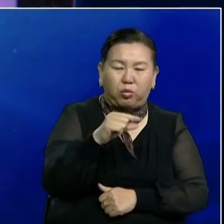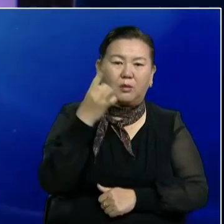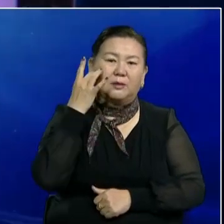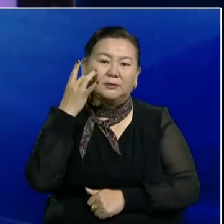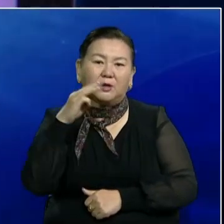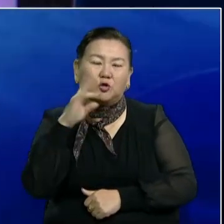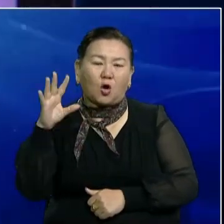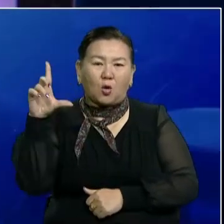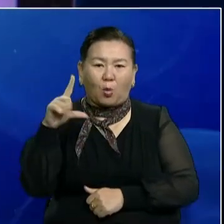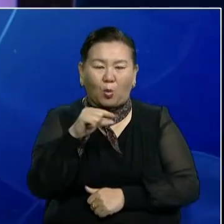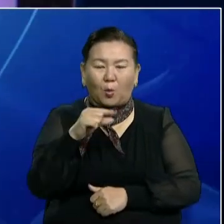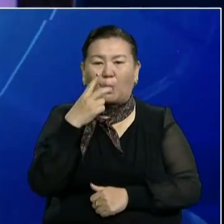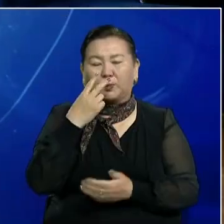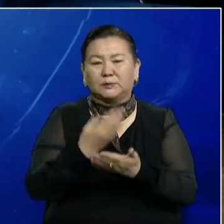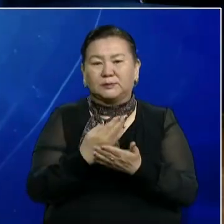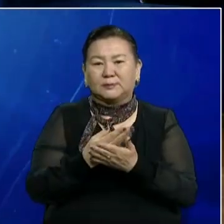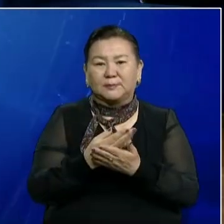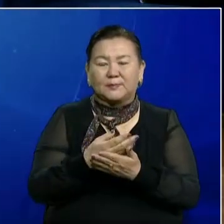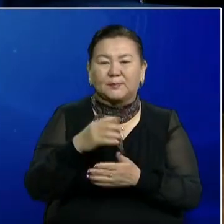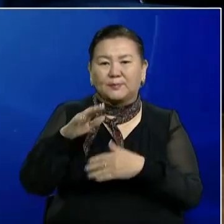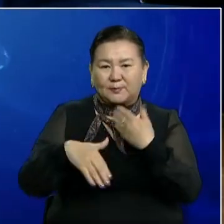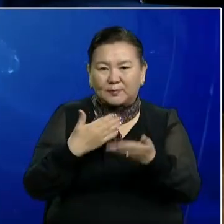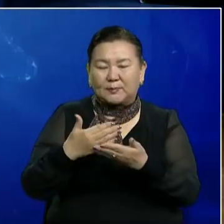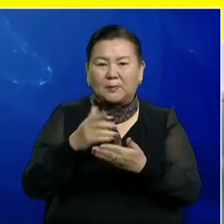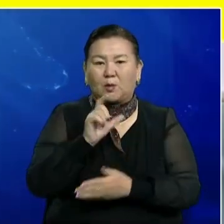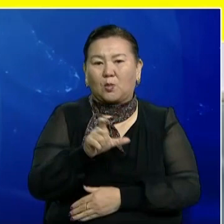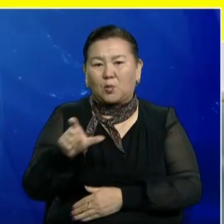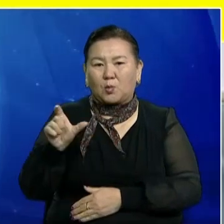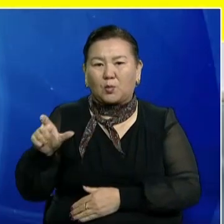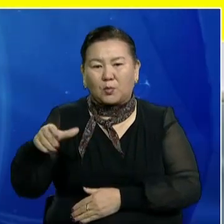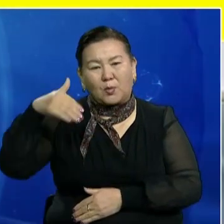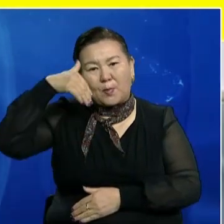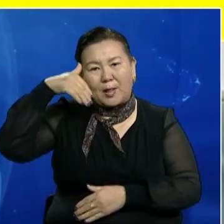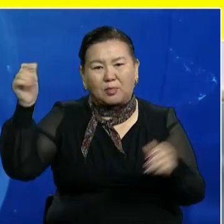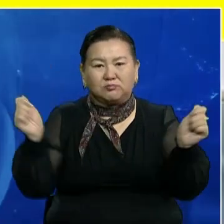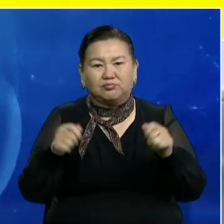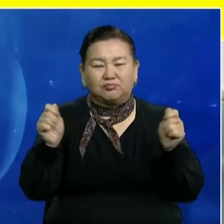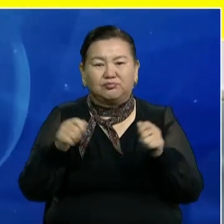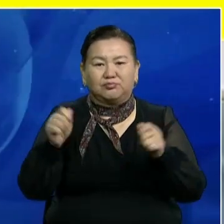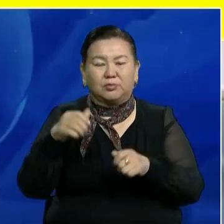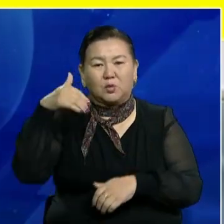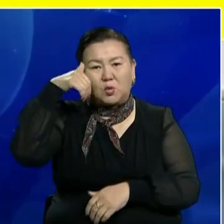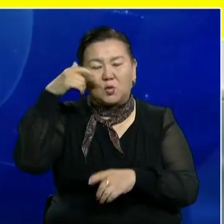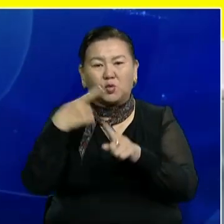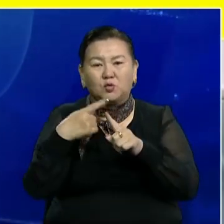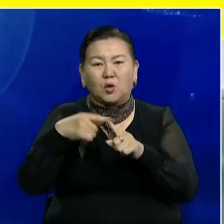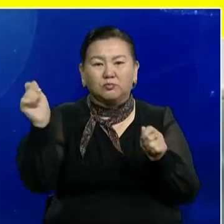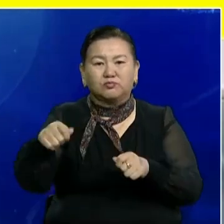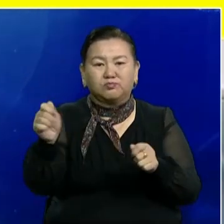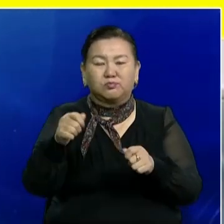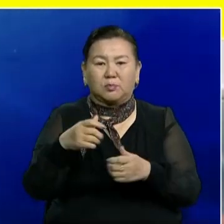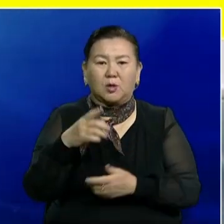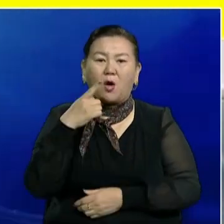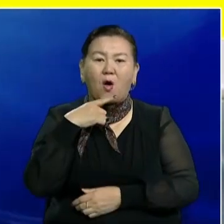тэ. Тэгээд түүнээс өсөхөд болохоор яг ингээд ачлын дараахнаас хөвгүүд мал дээр гарах нь ихсэн. Яг ингээд хөдөө сум орнотгтаа бол